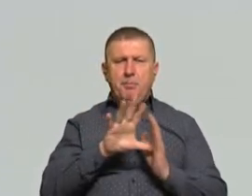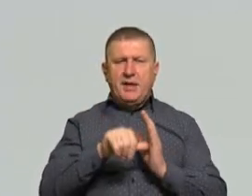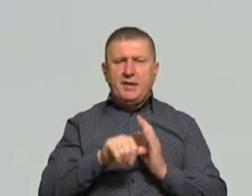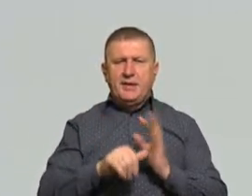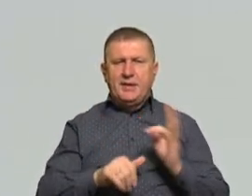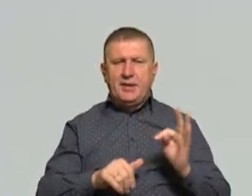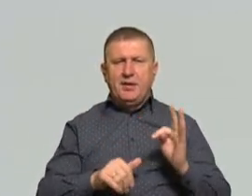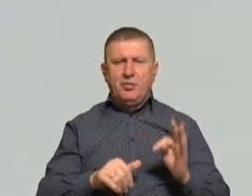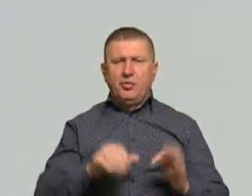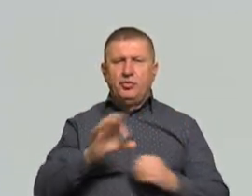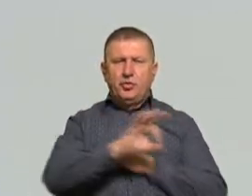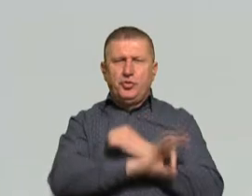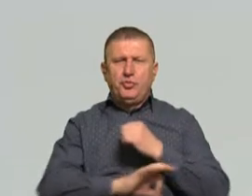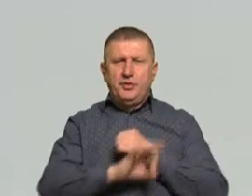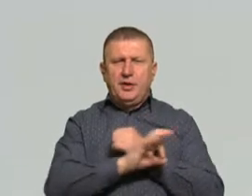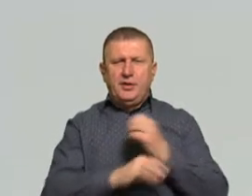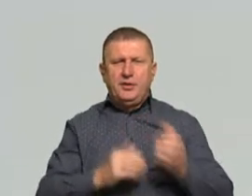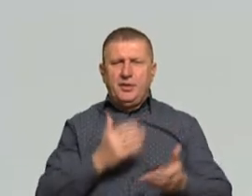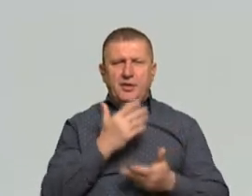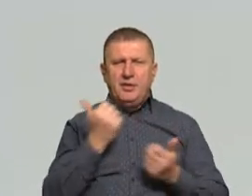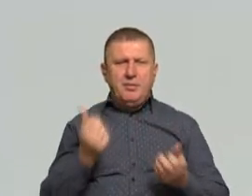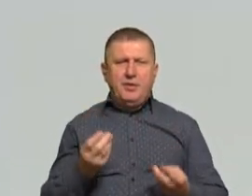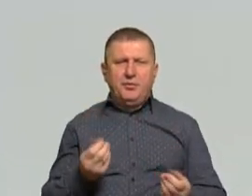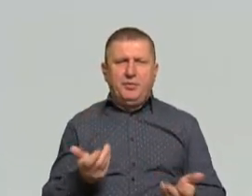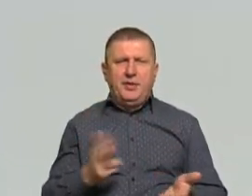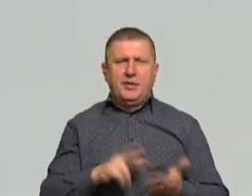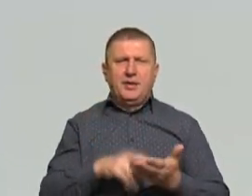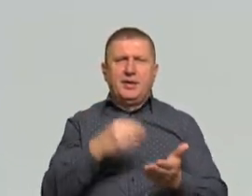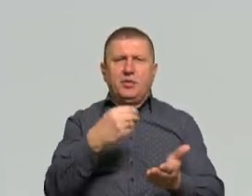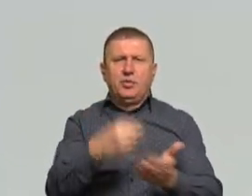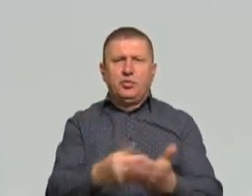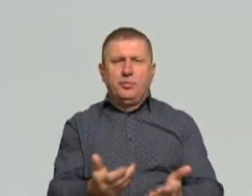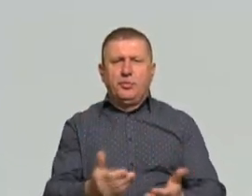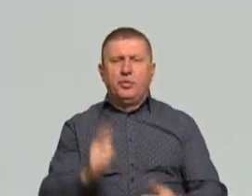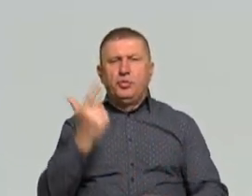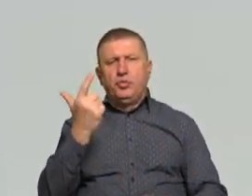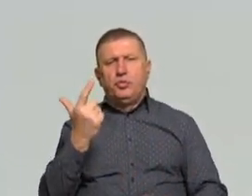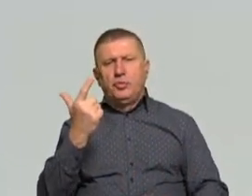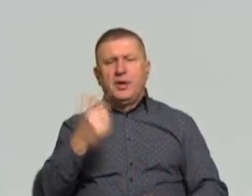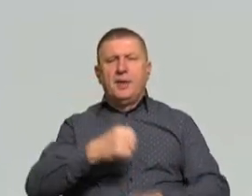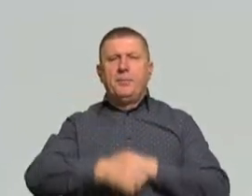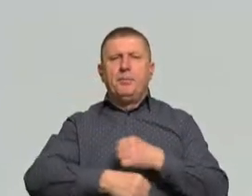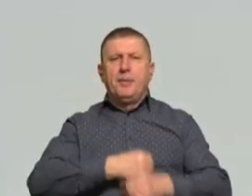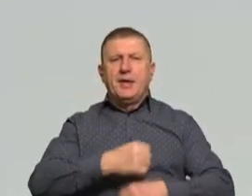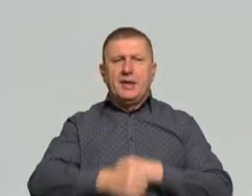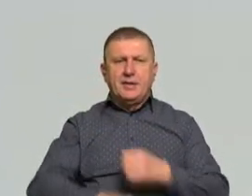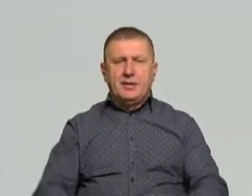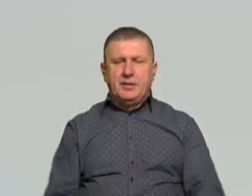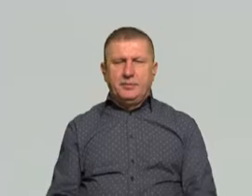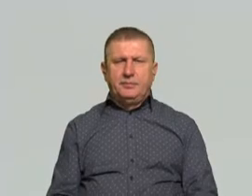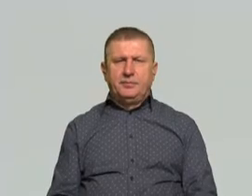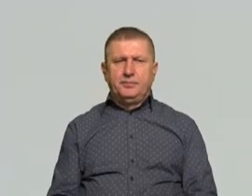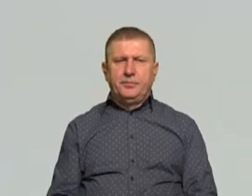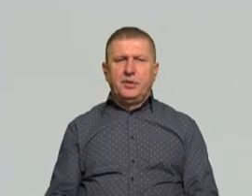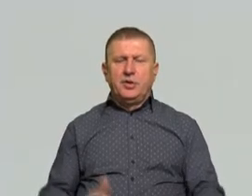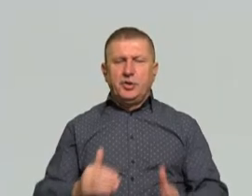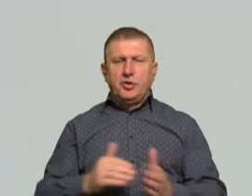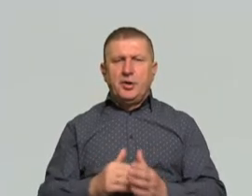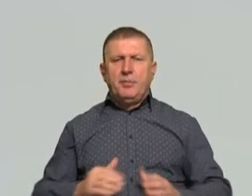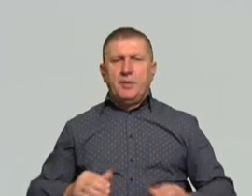ludźmi zamożnymi. Druga kwestia to ta infrastruktura, praca. Praca oczywiście. Należy prowadzić